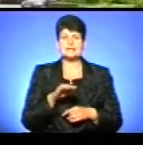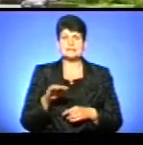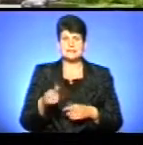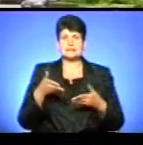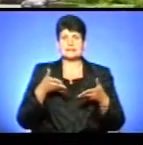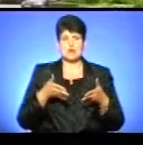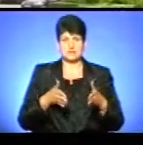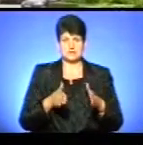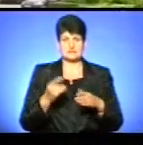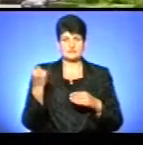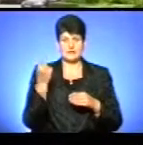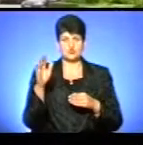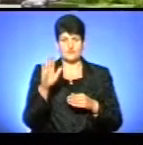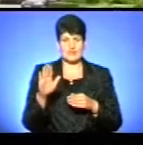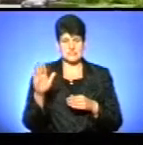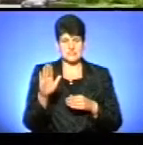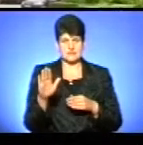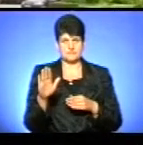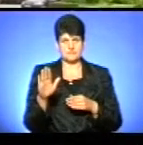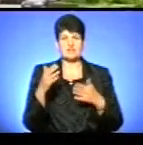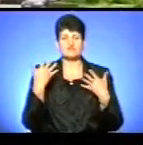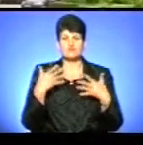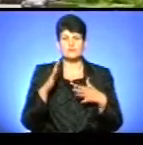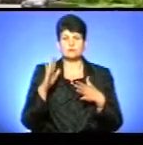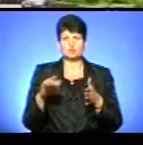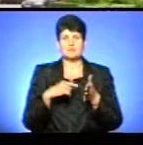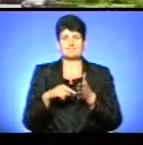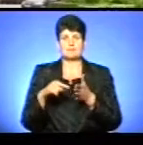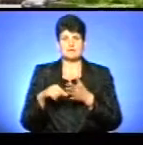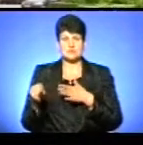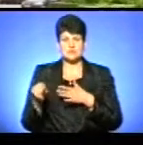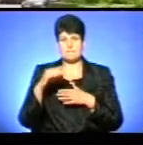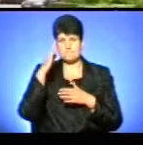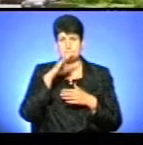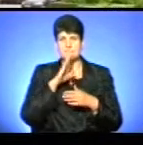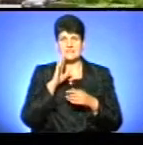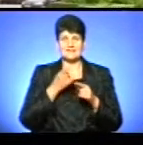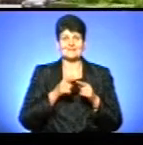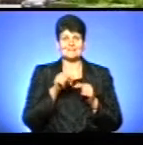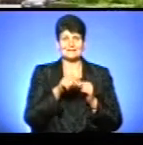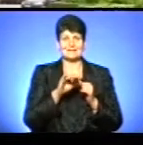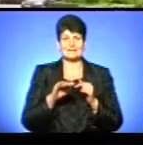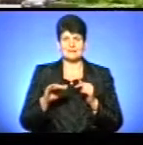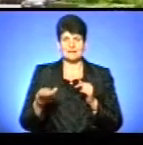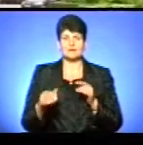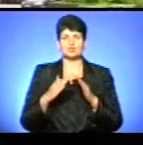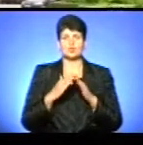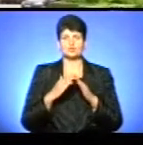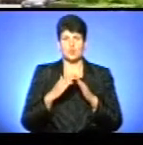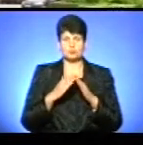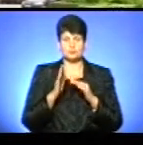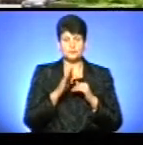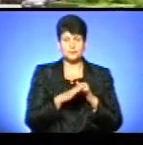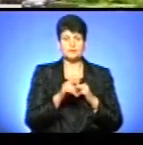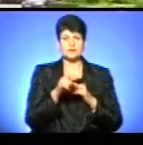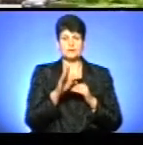народилися з 1 вересня і вже будуть виписуватися батьки цих дітей додому, то